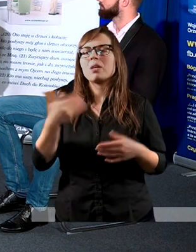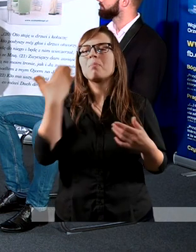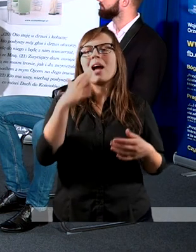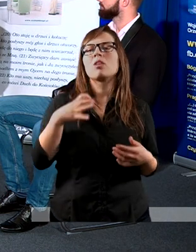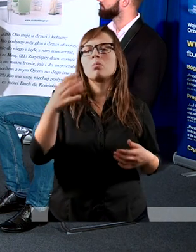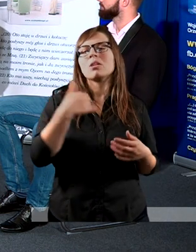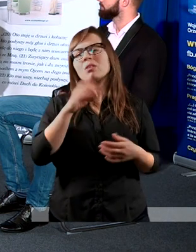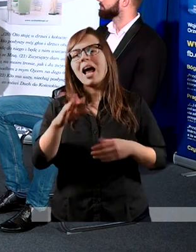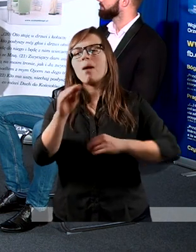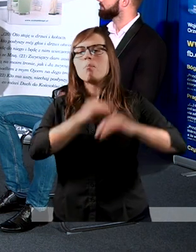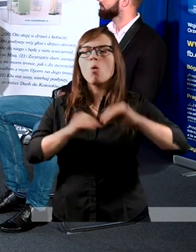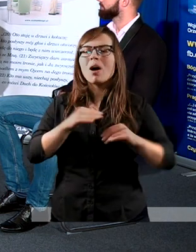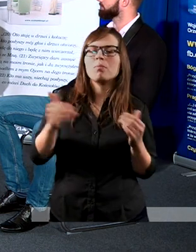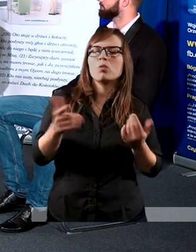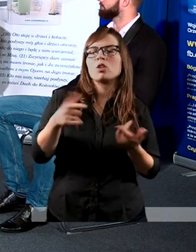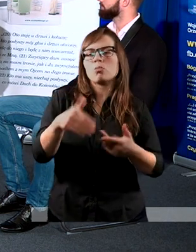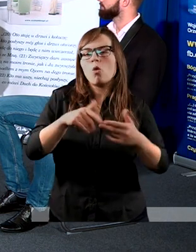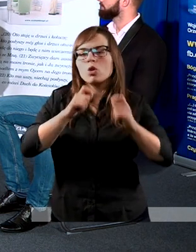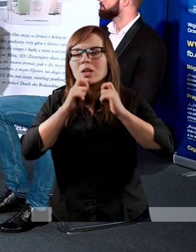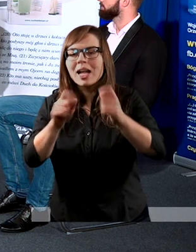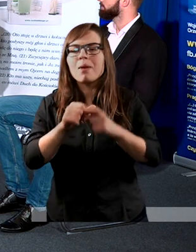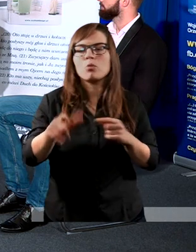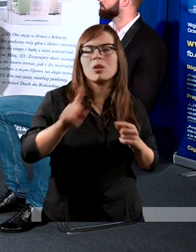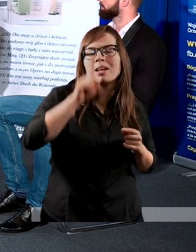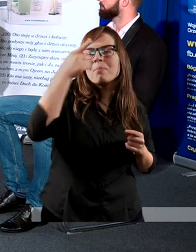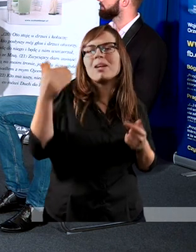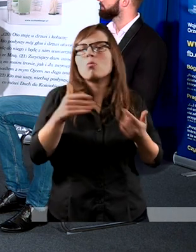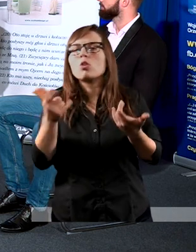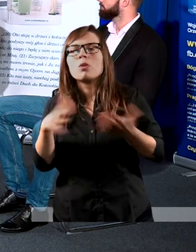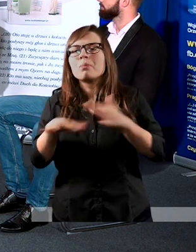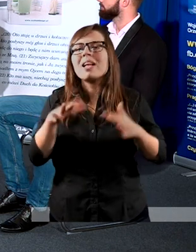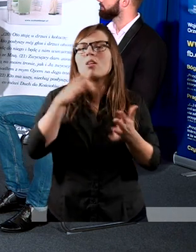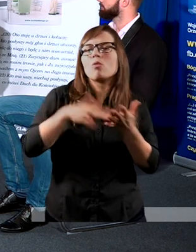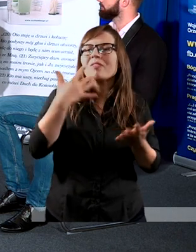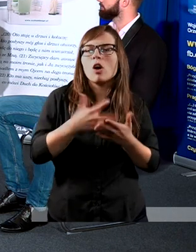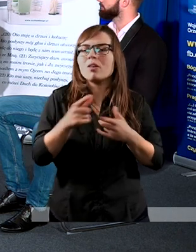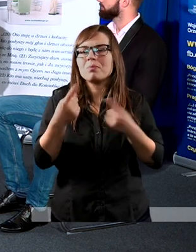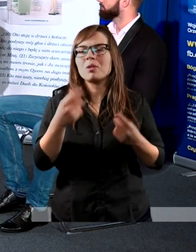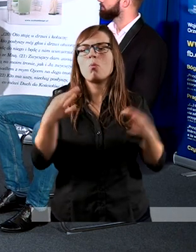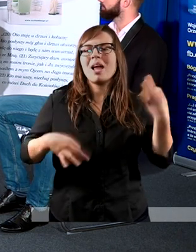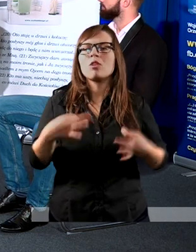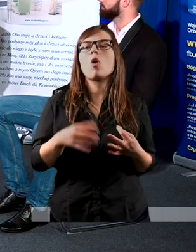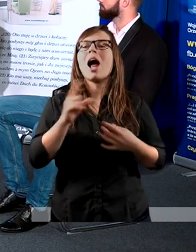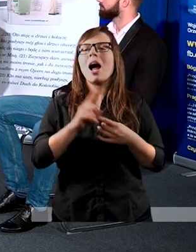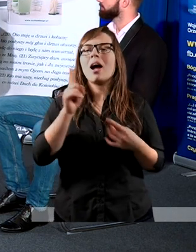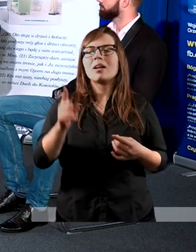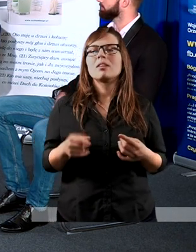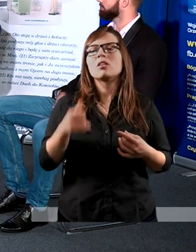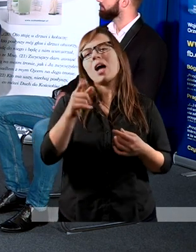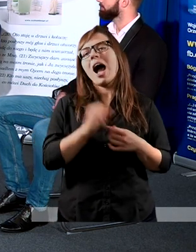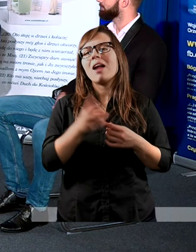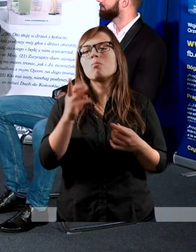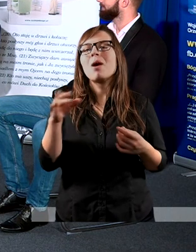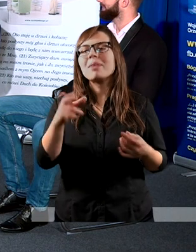Może to jakoś tak poukładałem, może to jest też dar, może jest to spryt, może jest to umiejętność, którą wykorzystałem. Czy mówisz, że